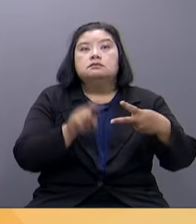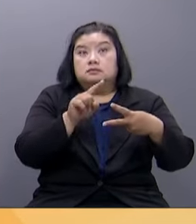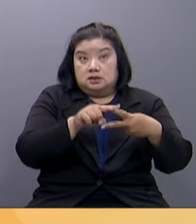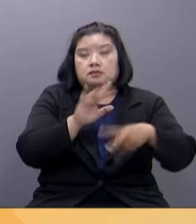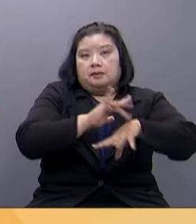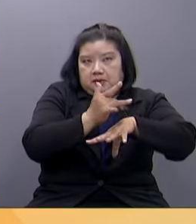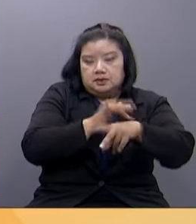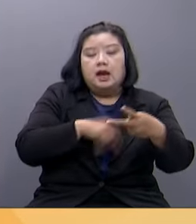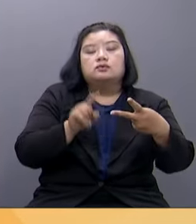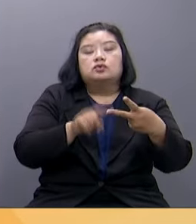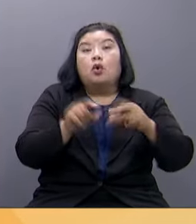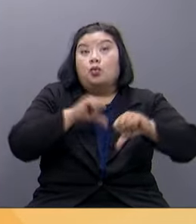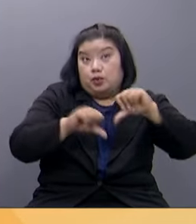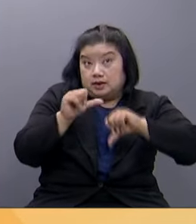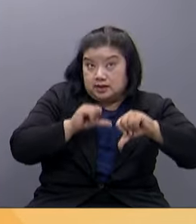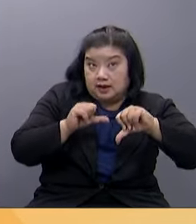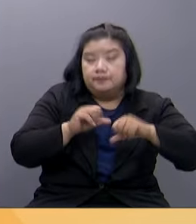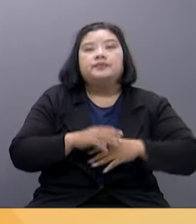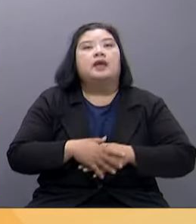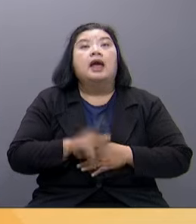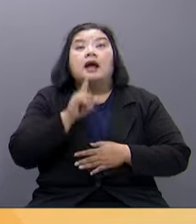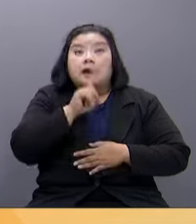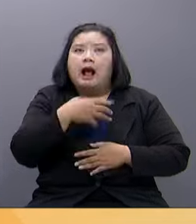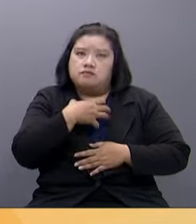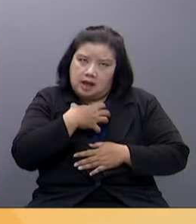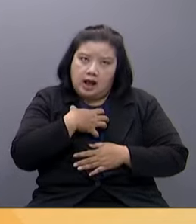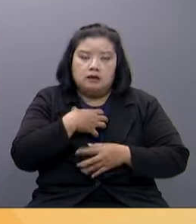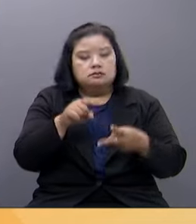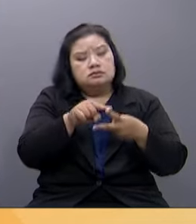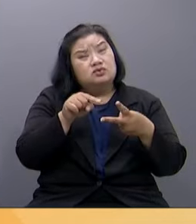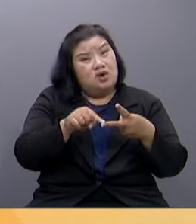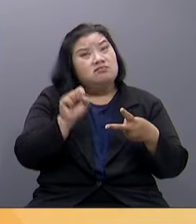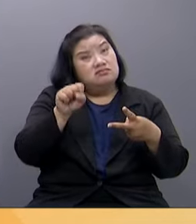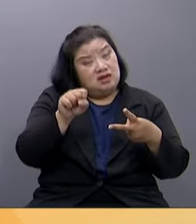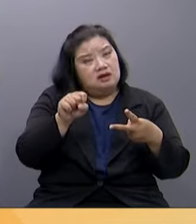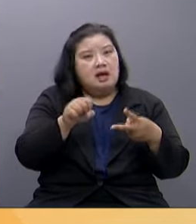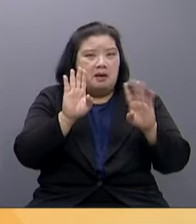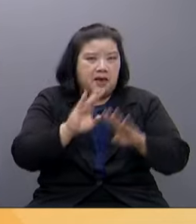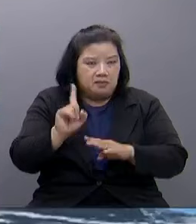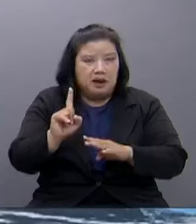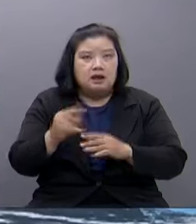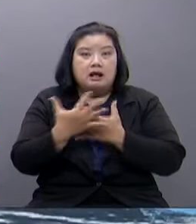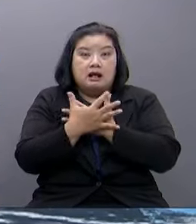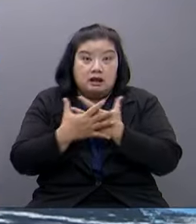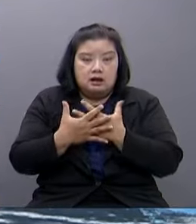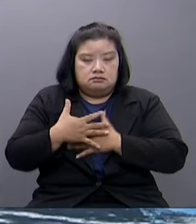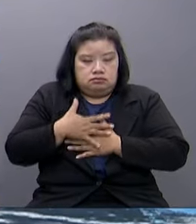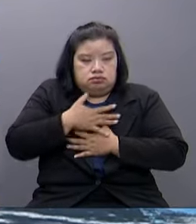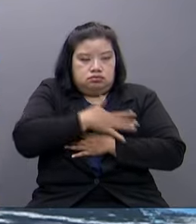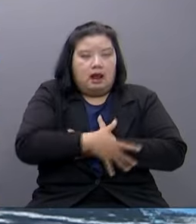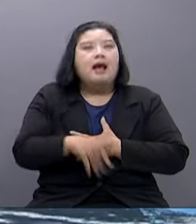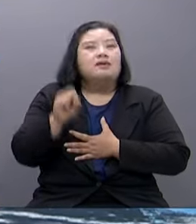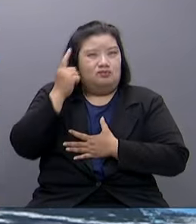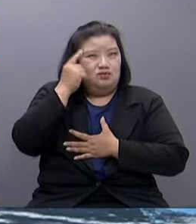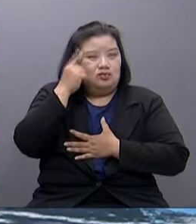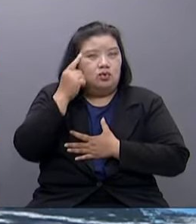chemicalทีนี้ถาจะเลือกใช้นะครับความรัรายทเราพูล W มัซมกแเลือดอันนี้พิดสุดแล้วามัซืม แต่ผล